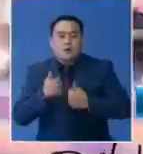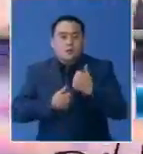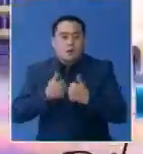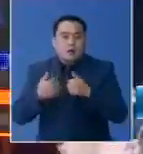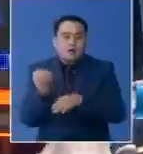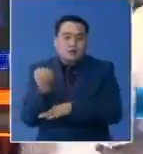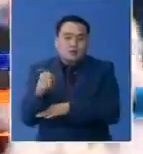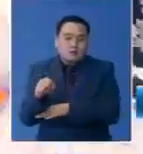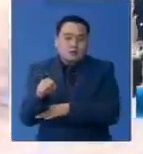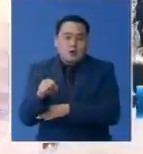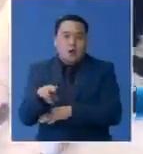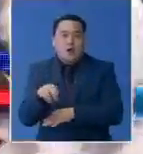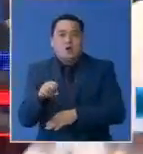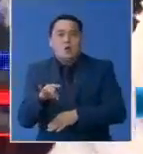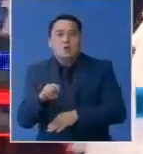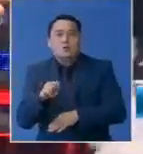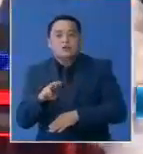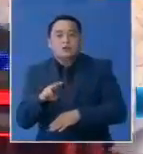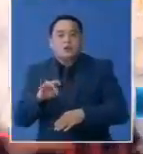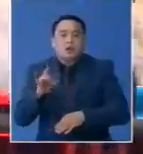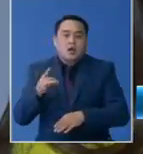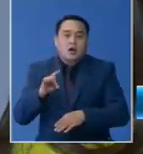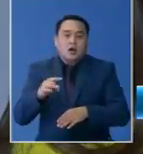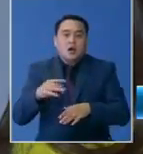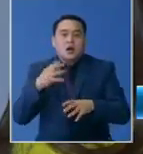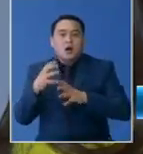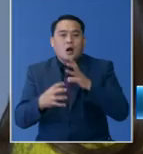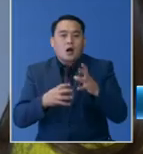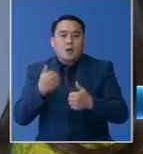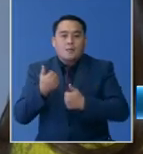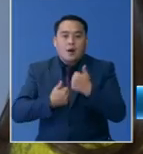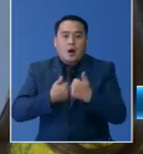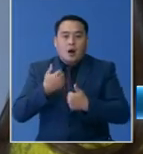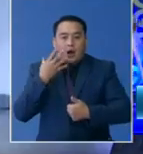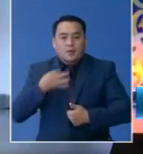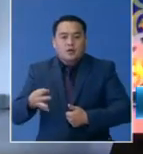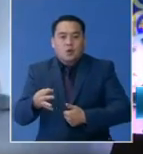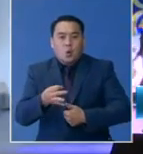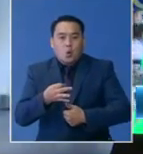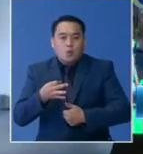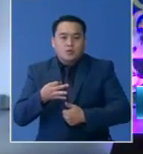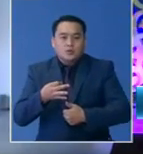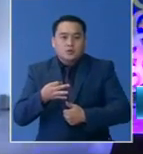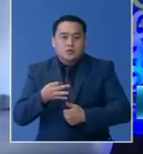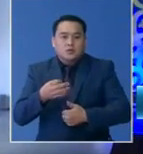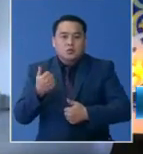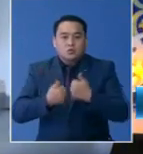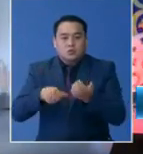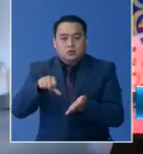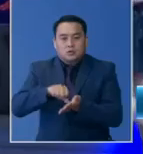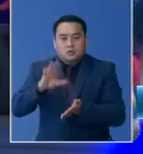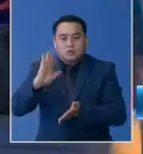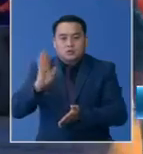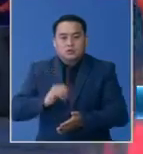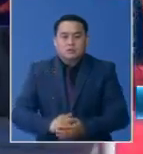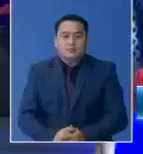жеңімпаздары Бозторғай, Ақкөгершін республикалық және халықаралық байқауларында Алматы облысының атынан сынға түседі. Айман